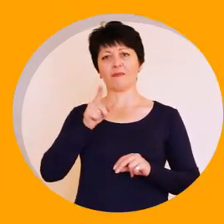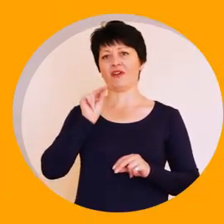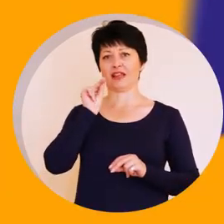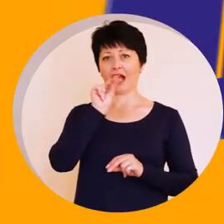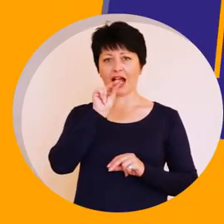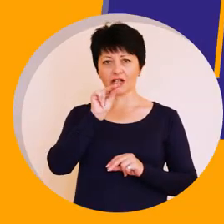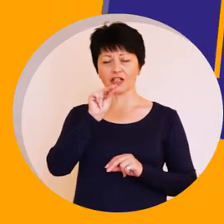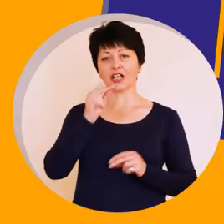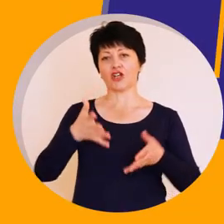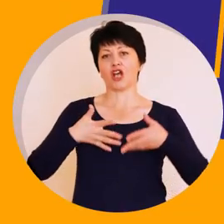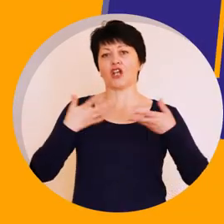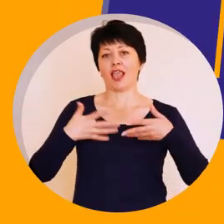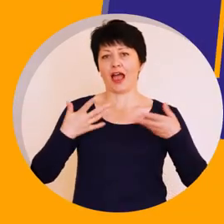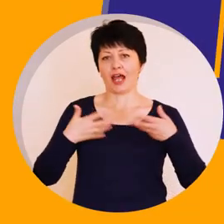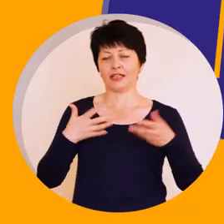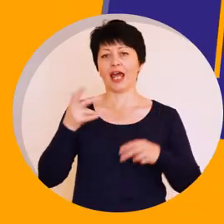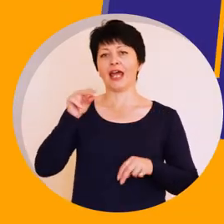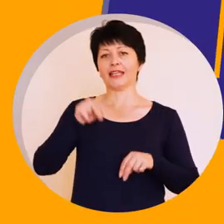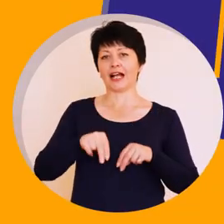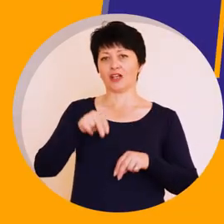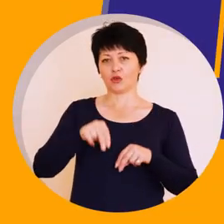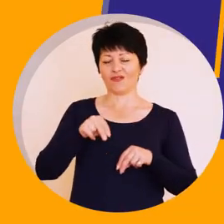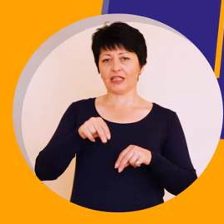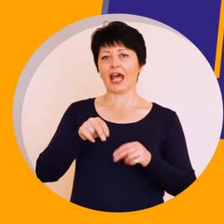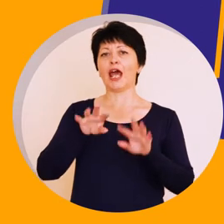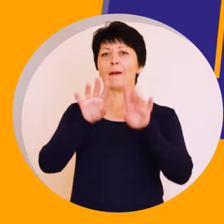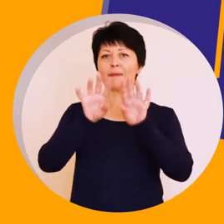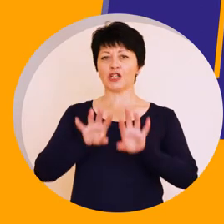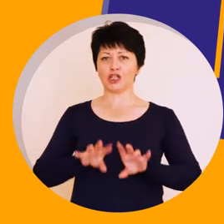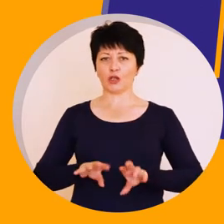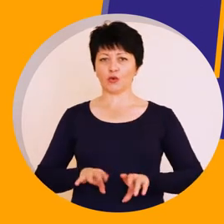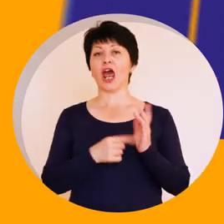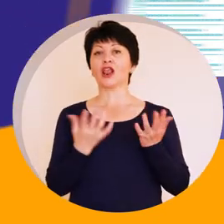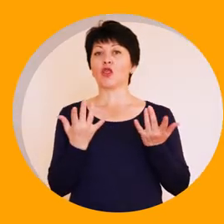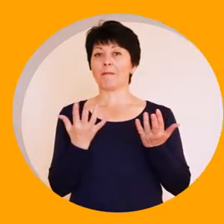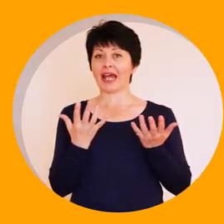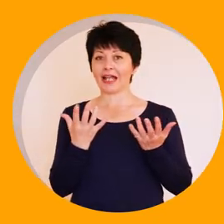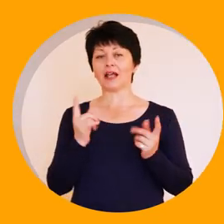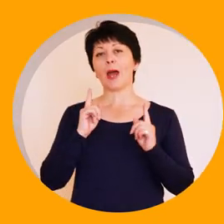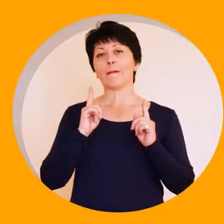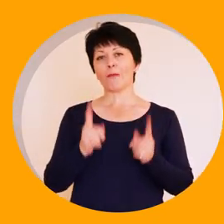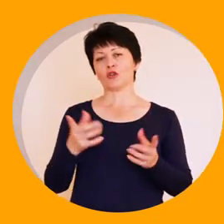бюлетина. Трябва изрично да заявите, че желаете да гласувате чрез машина за гласуване. Информация за номерата и